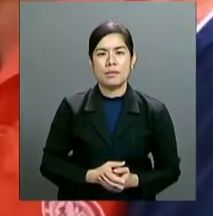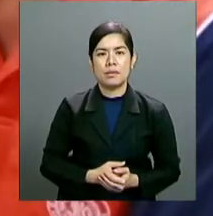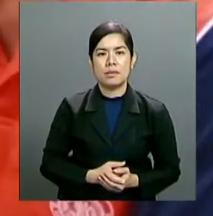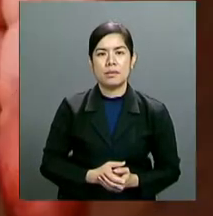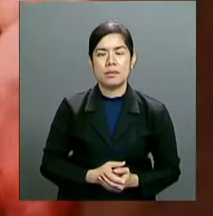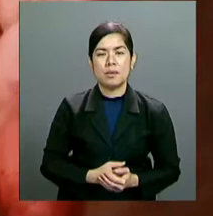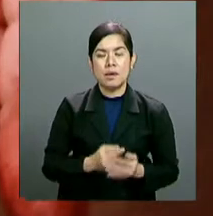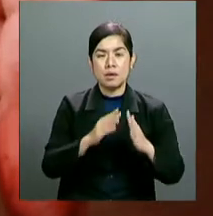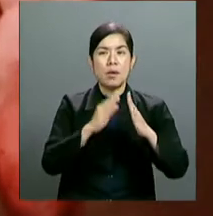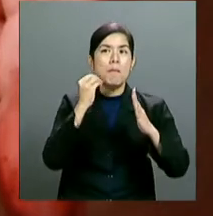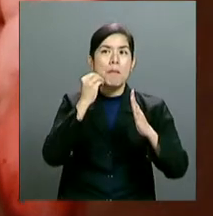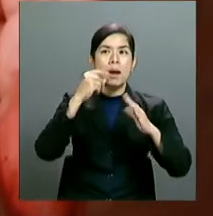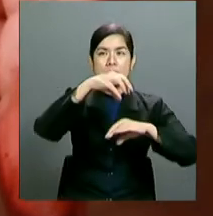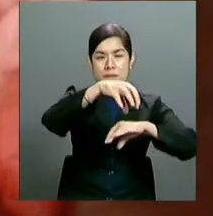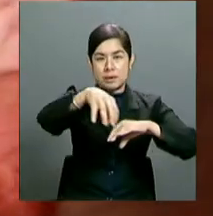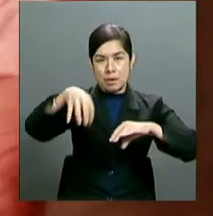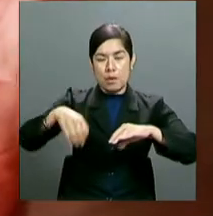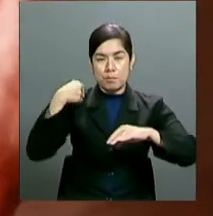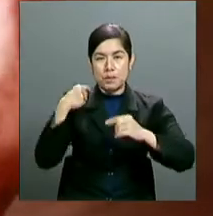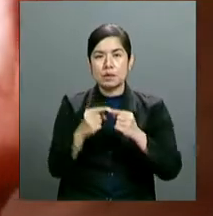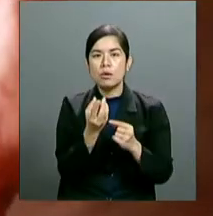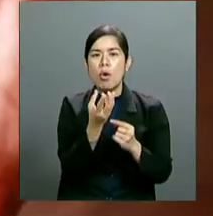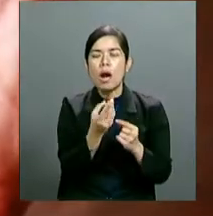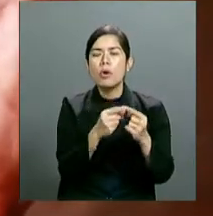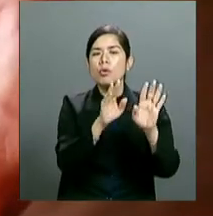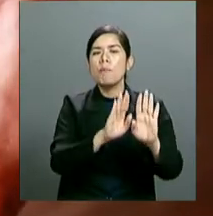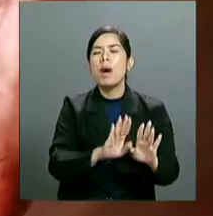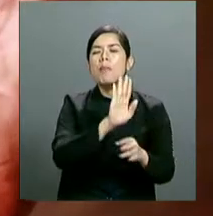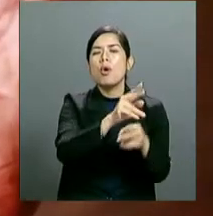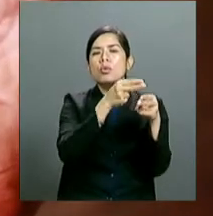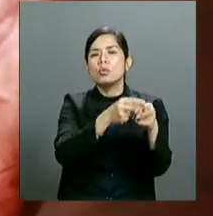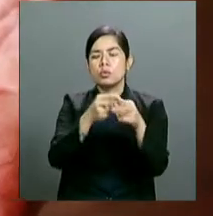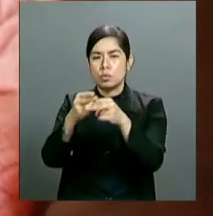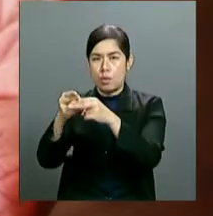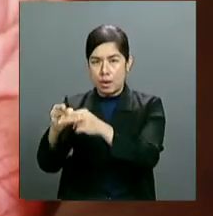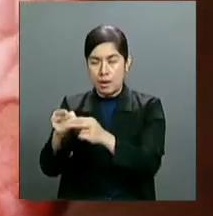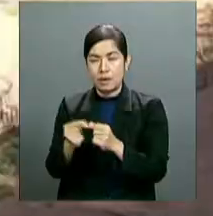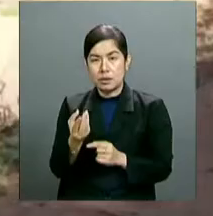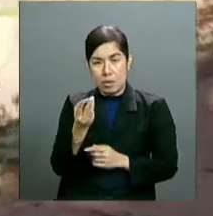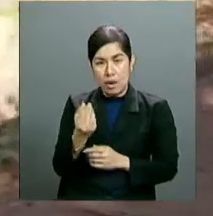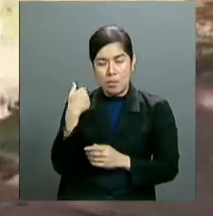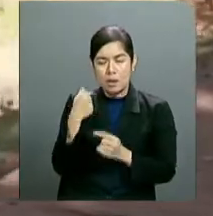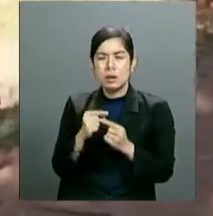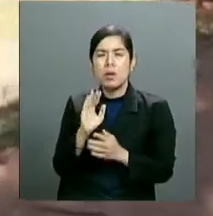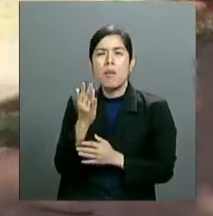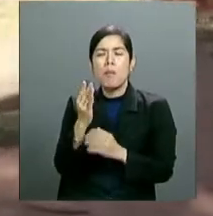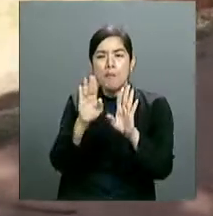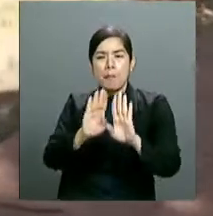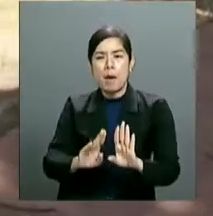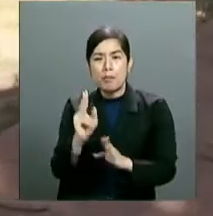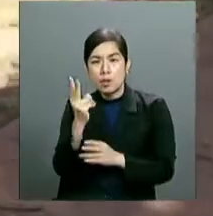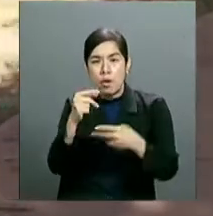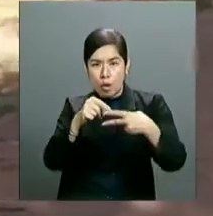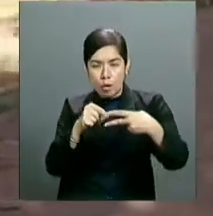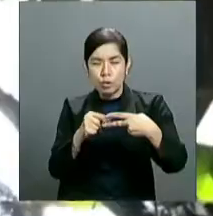แต่ละหลังคาเรือนต่างปลูกข้าวที่แตกต่างกันไปตามความเชื่อข้าว2,000นี้ก็เช่นกันถึงจะนุ่มอร่